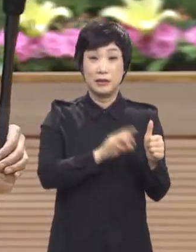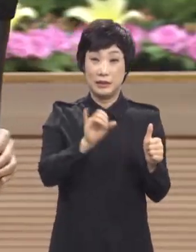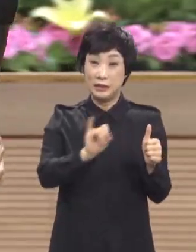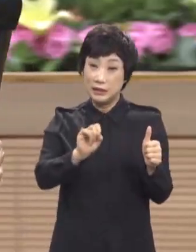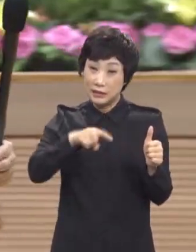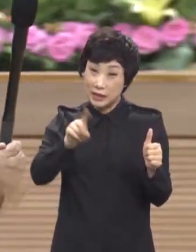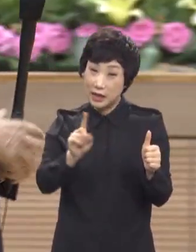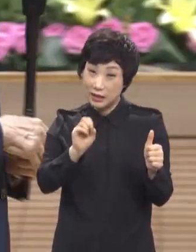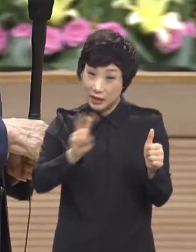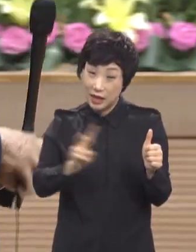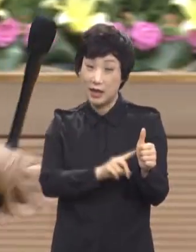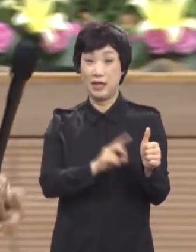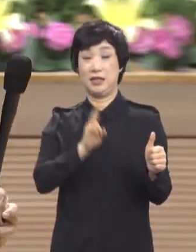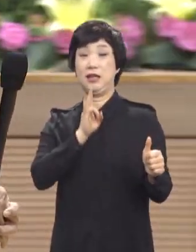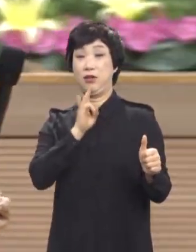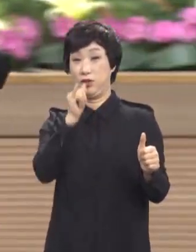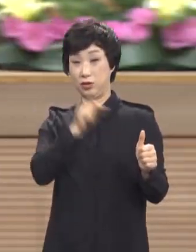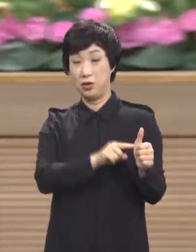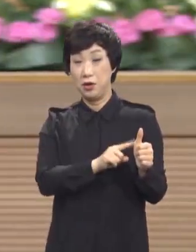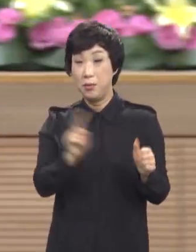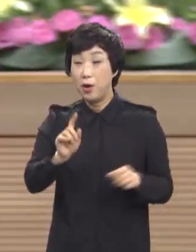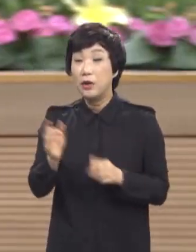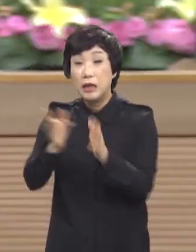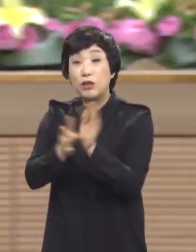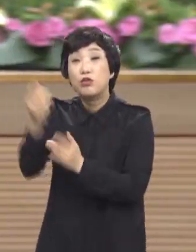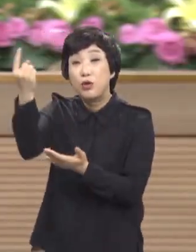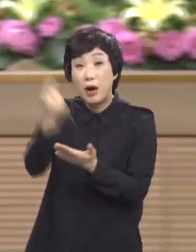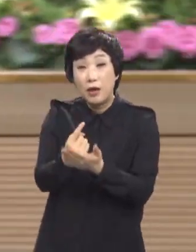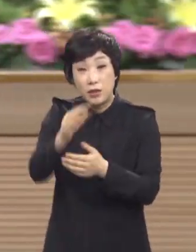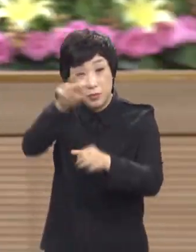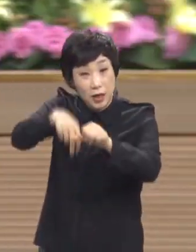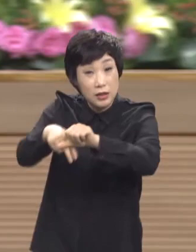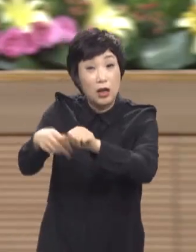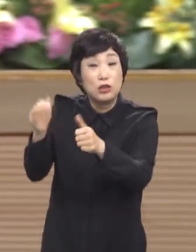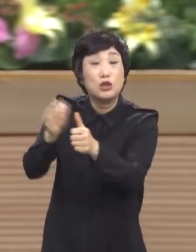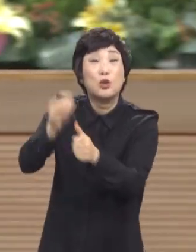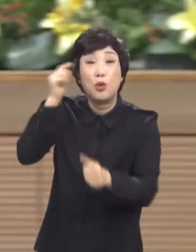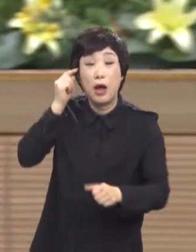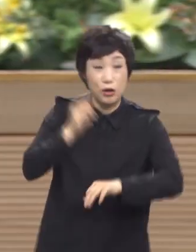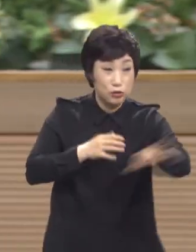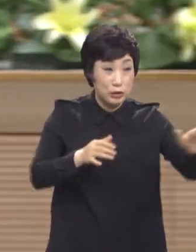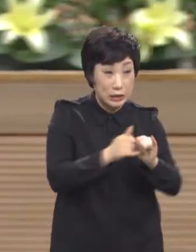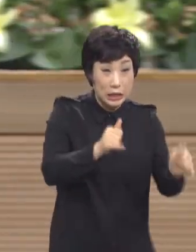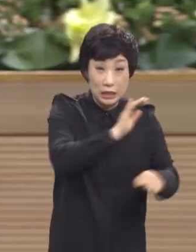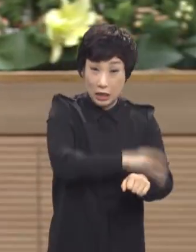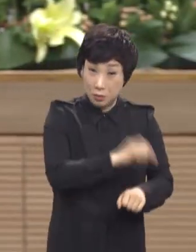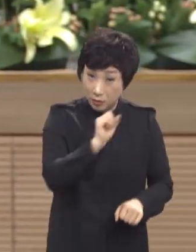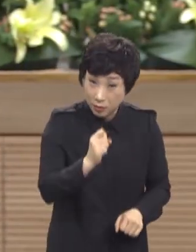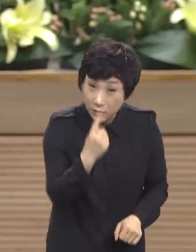뭐라고 말하느냐? 그가 찔림은 우리의 허물을 인함이요.